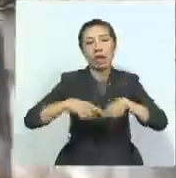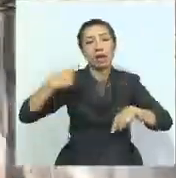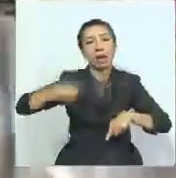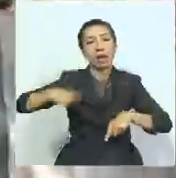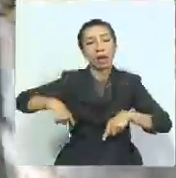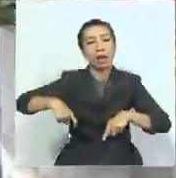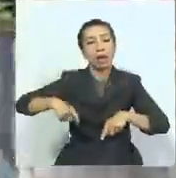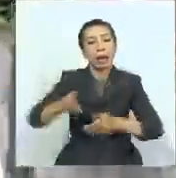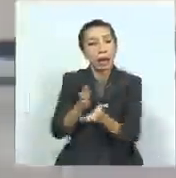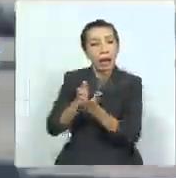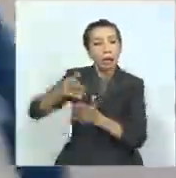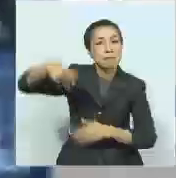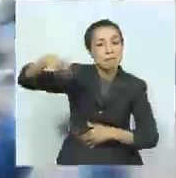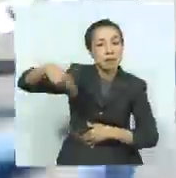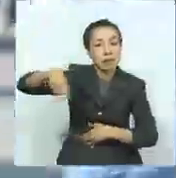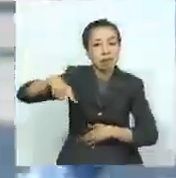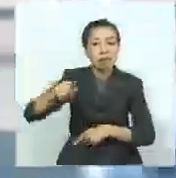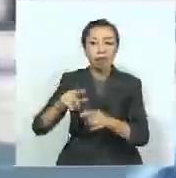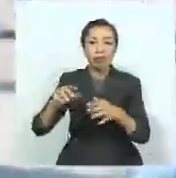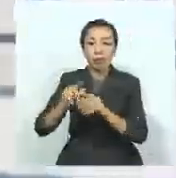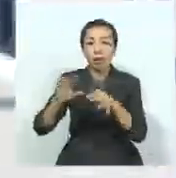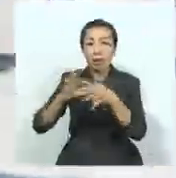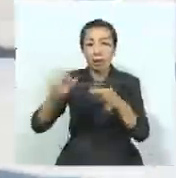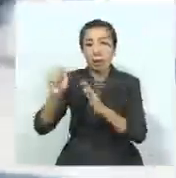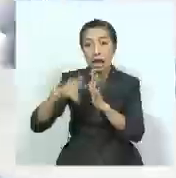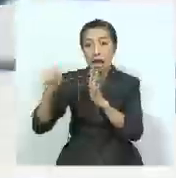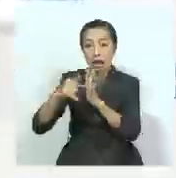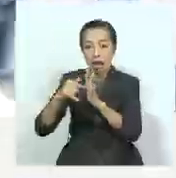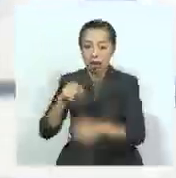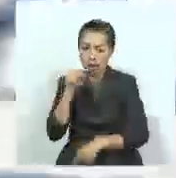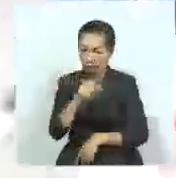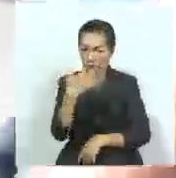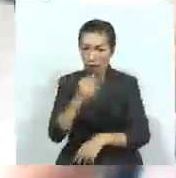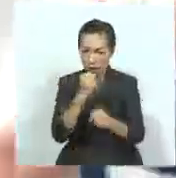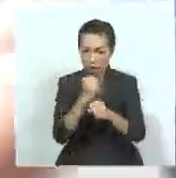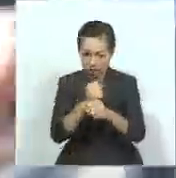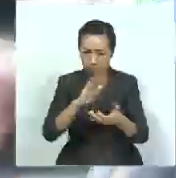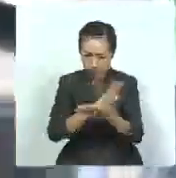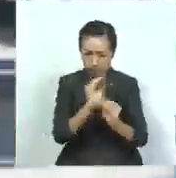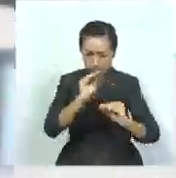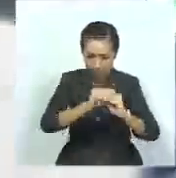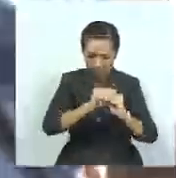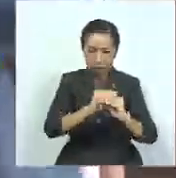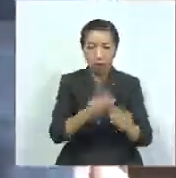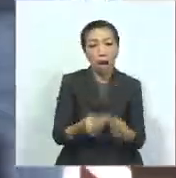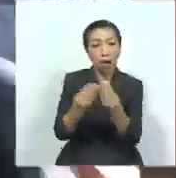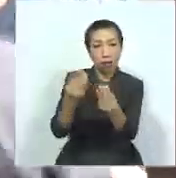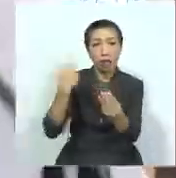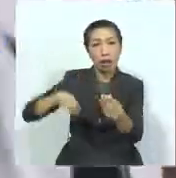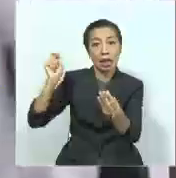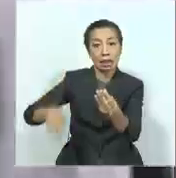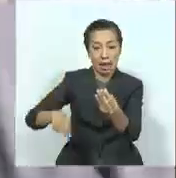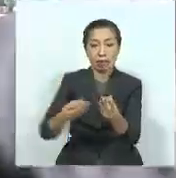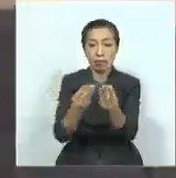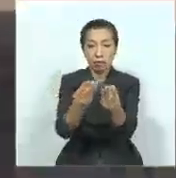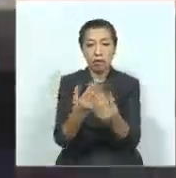ศษฝ่ายคดีอาญา2ภาค7สั่งให้ทำเพิ่มเติมมาประกอบให้ศาลพิจารณาด้วยส่วนทางด้านนายเปร